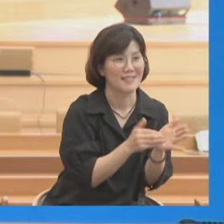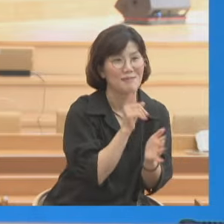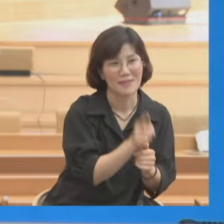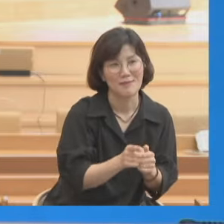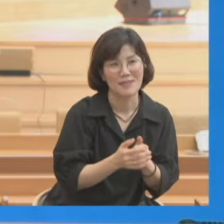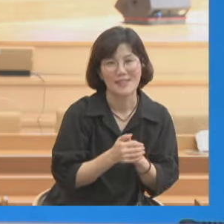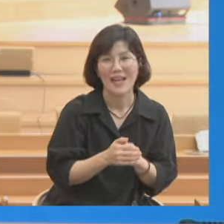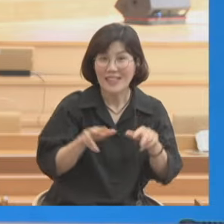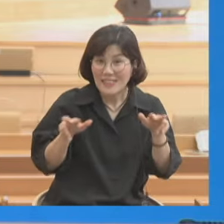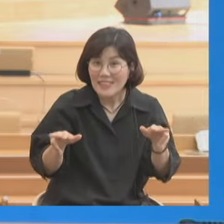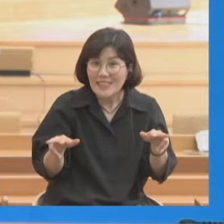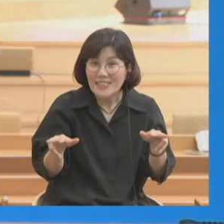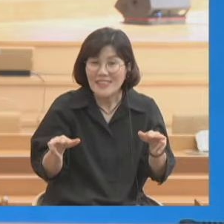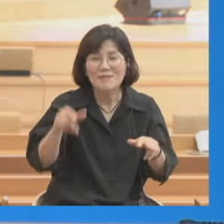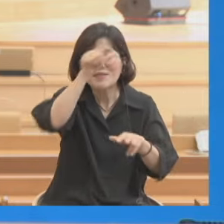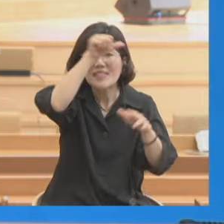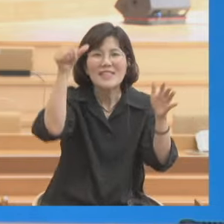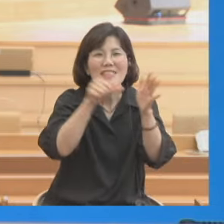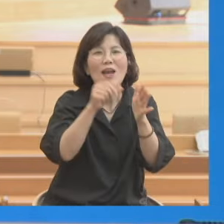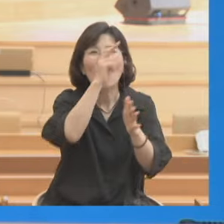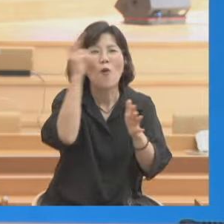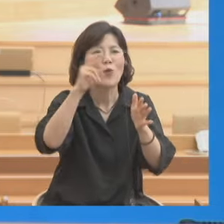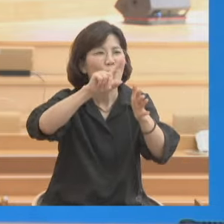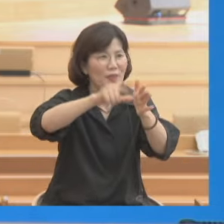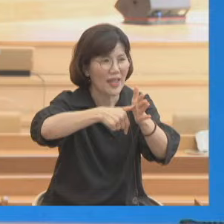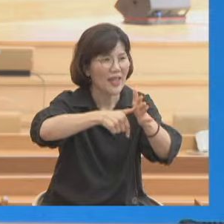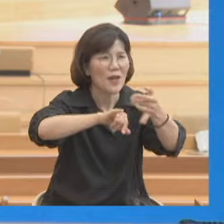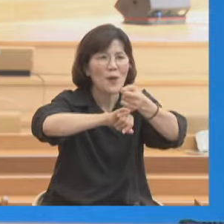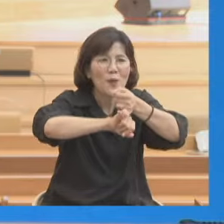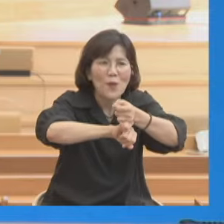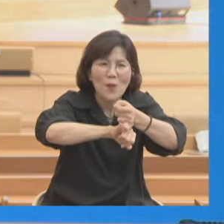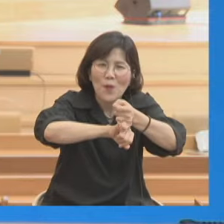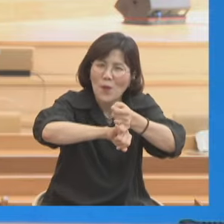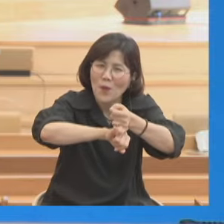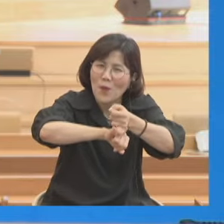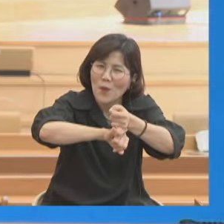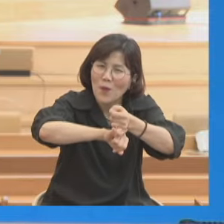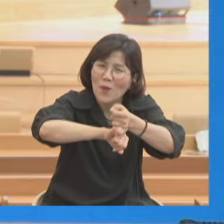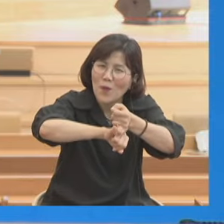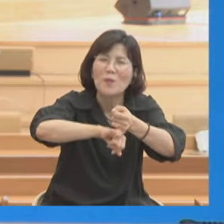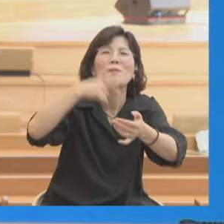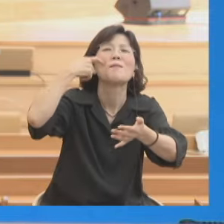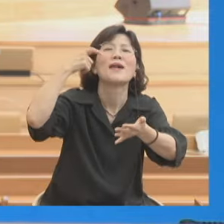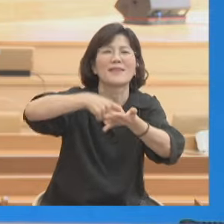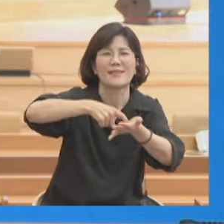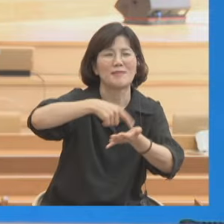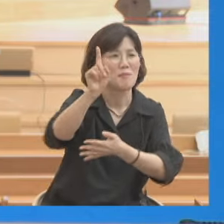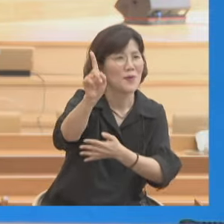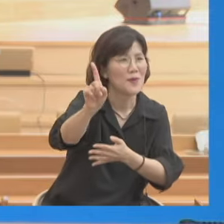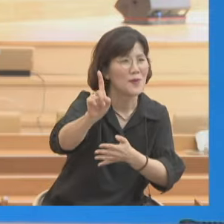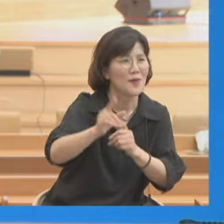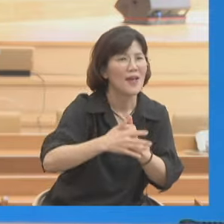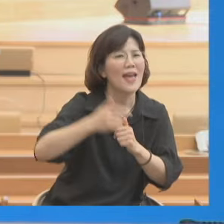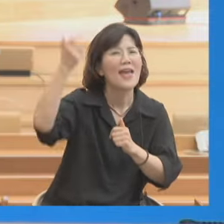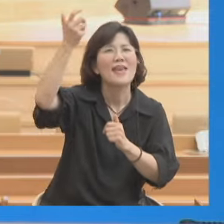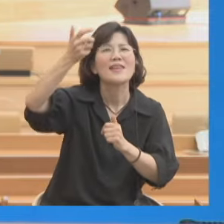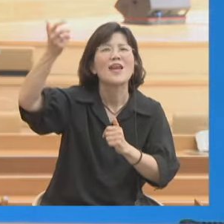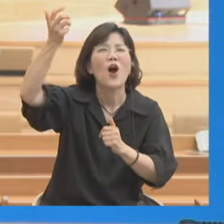우리는 여기서 인생의 오후에 필연적으로 찾아오는 것을 발견하게 됩니다. 그게 뭡니까?